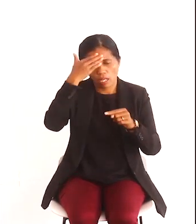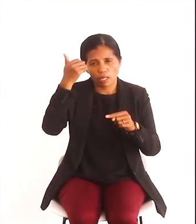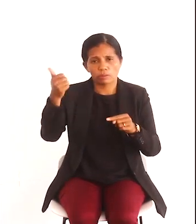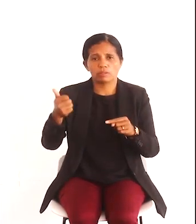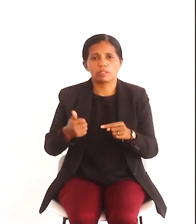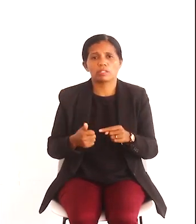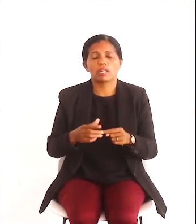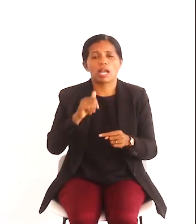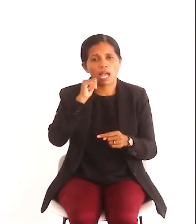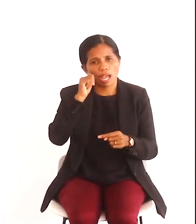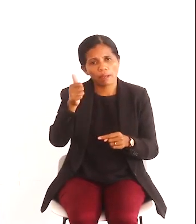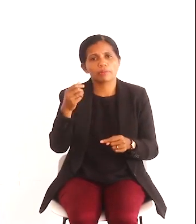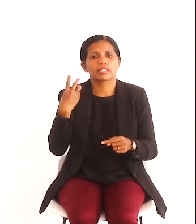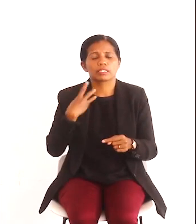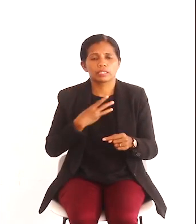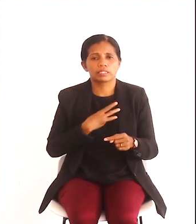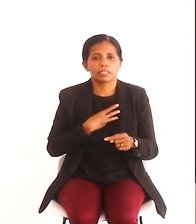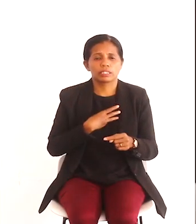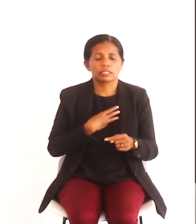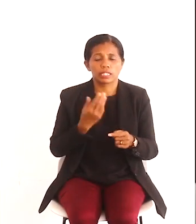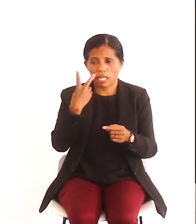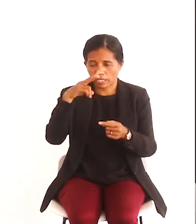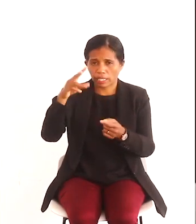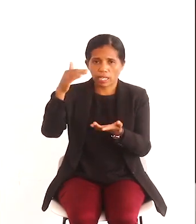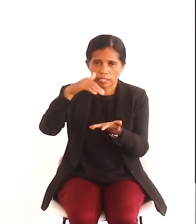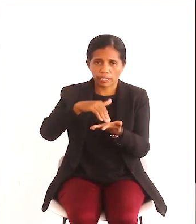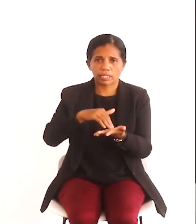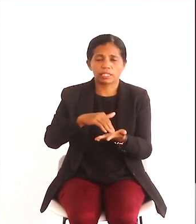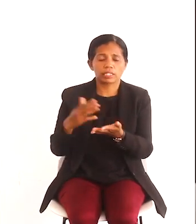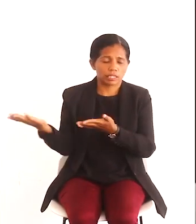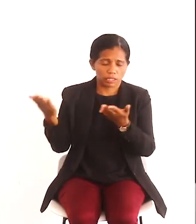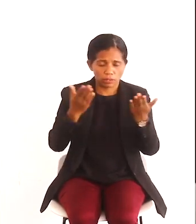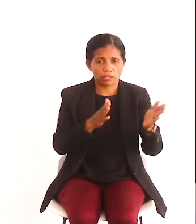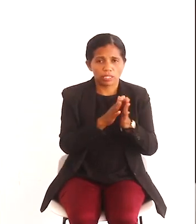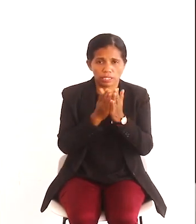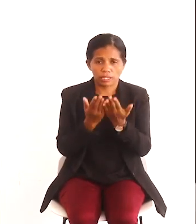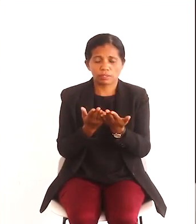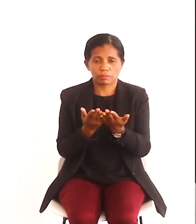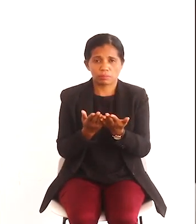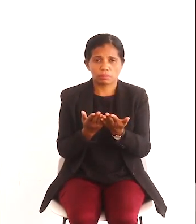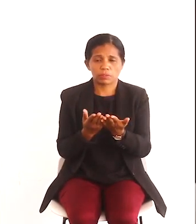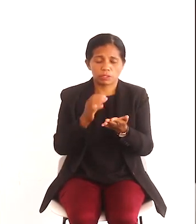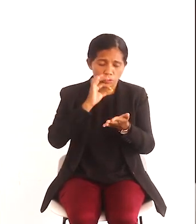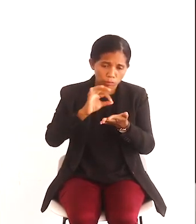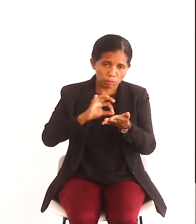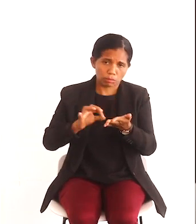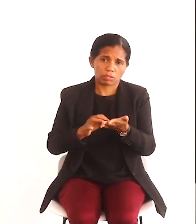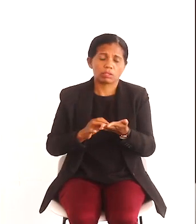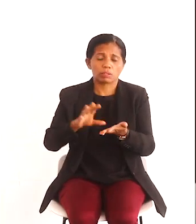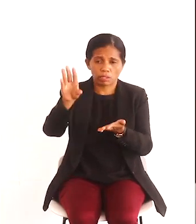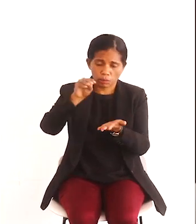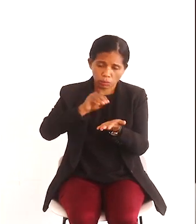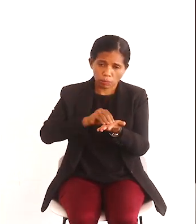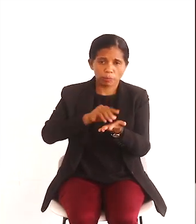sira, abang ita se halo avaliasaun. Nune, tenki lori lapis, no kadernu, pronto atu kopia